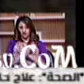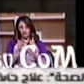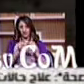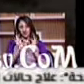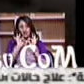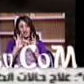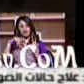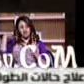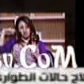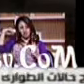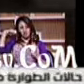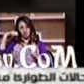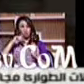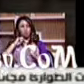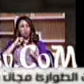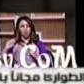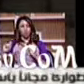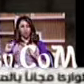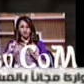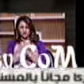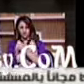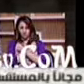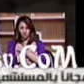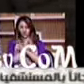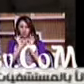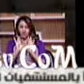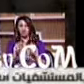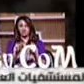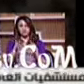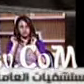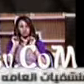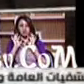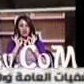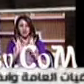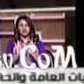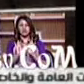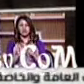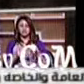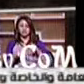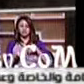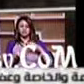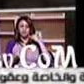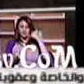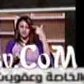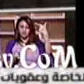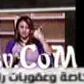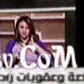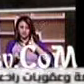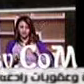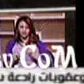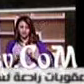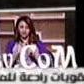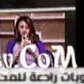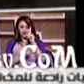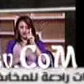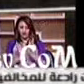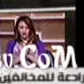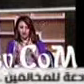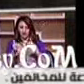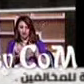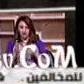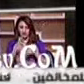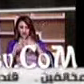بالاستقاله من منصبه وقال ان الدكتور الخياط اكد التزامه بموقف الحزب معانا على التليفون الدكتور صف عبد الغني نائب رئيس حزب البناء